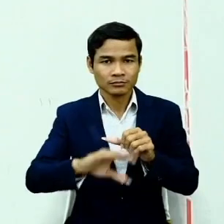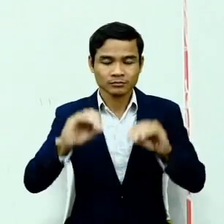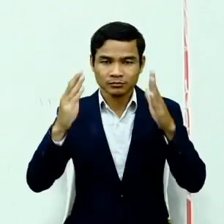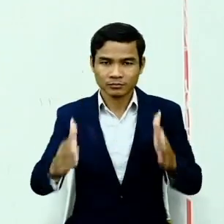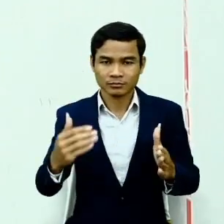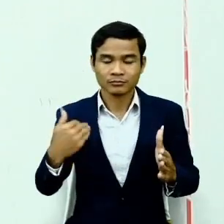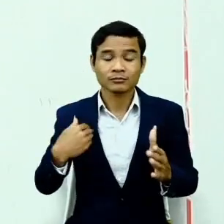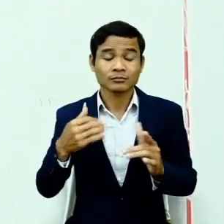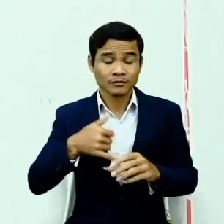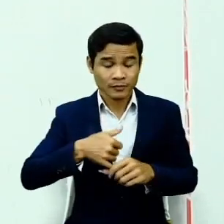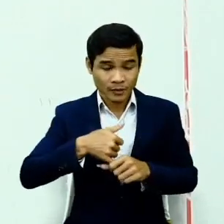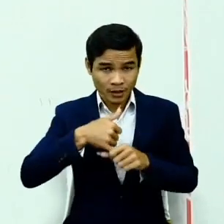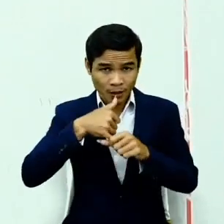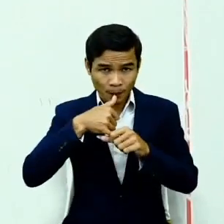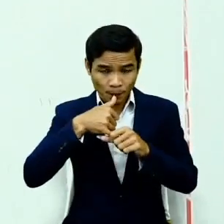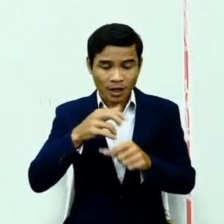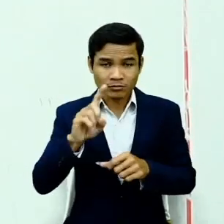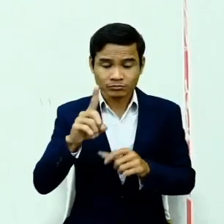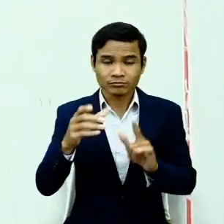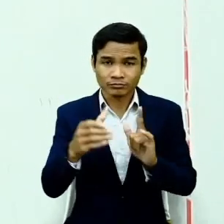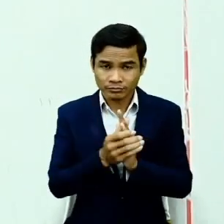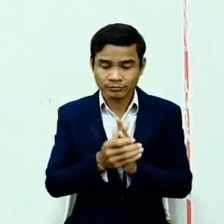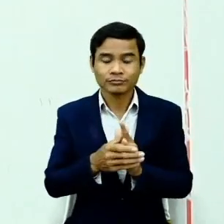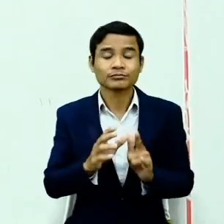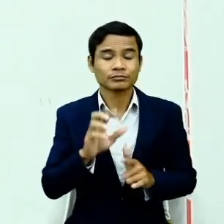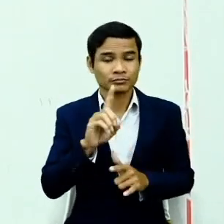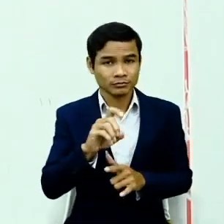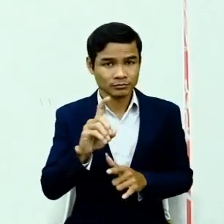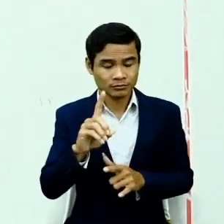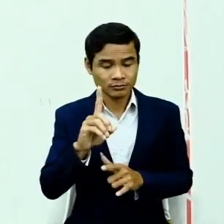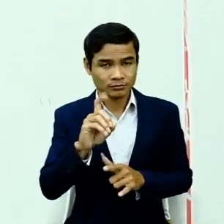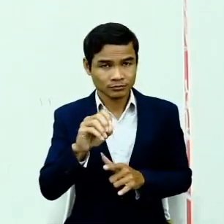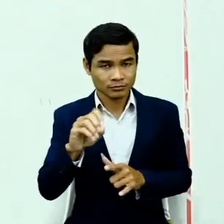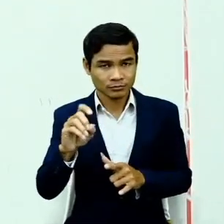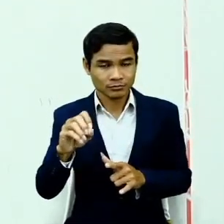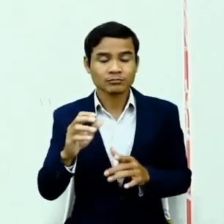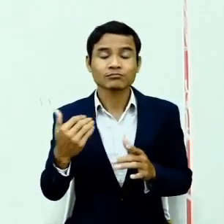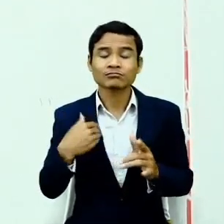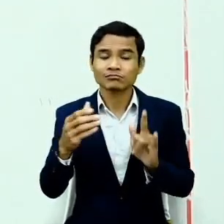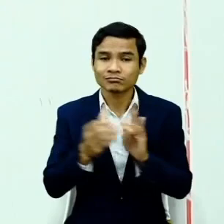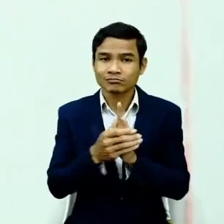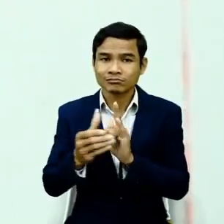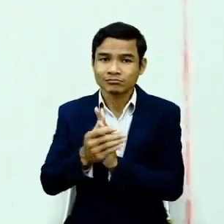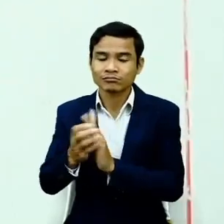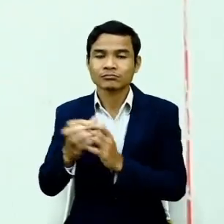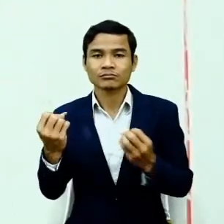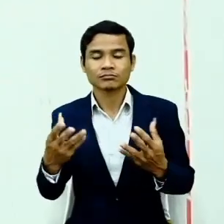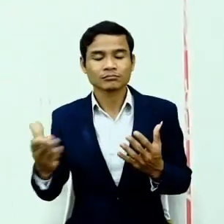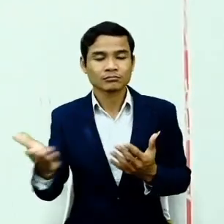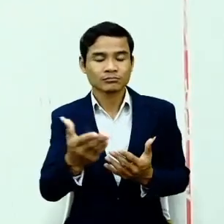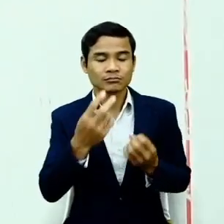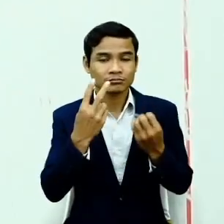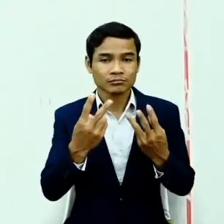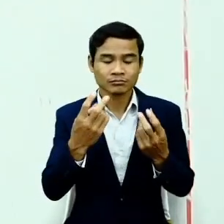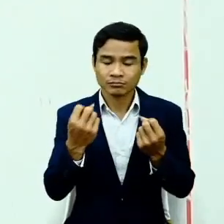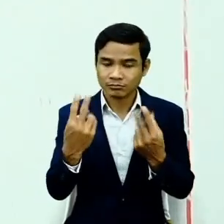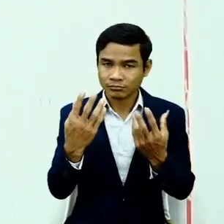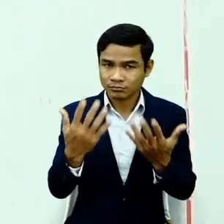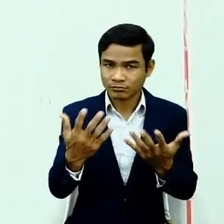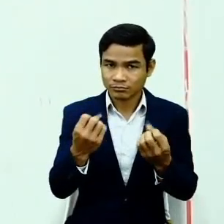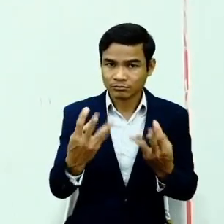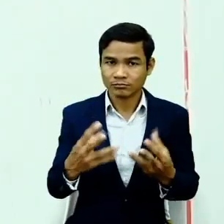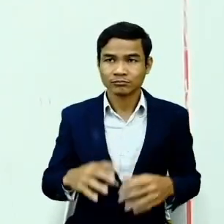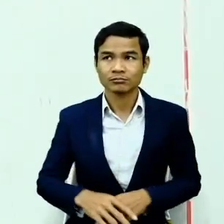miến chả bông bông bơi khi nào mới bạch chùm nuôn đập đi miến phần mán đồng tiền con trăm tam nan đang ở khnề nét phần mán bạch tiệt à.